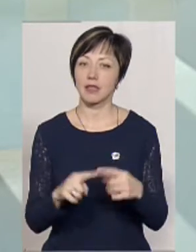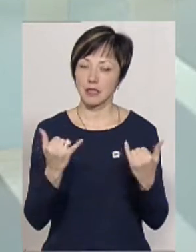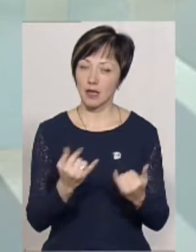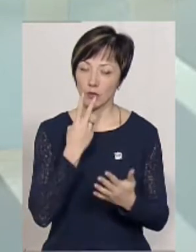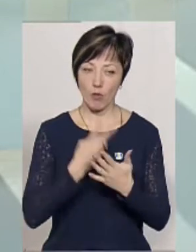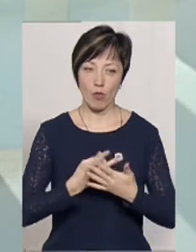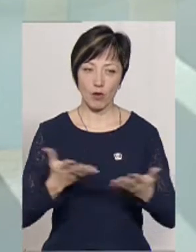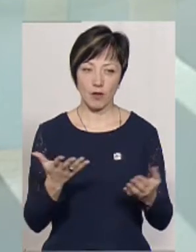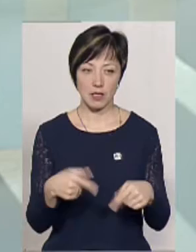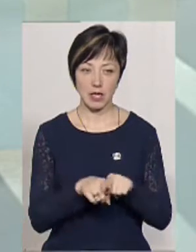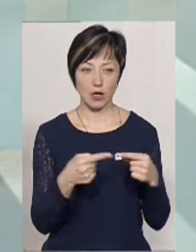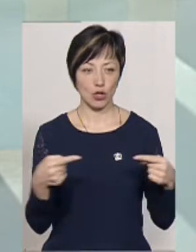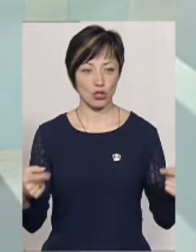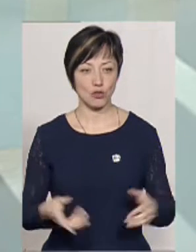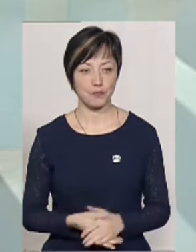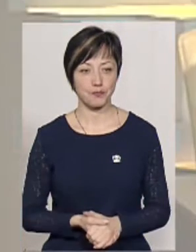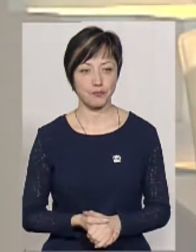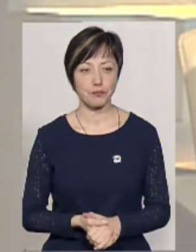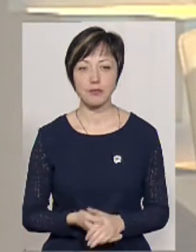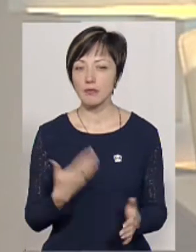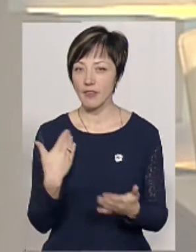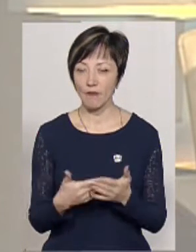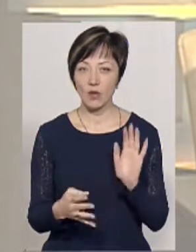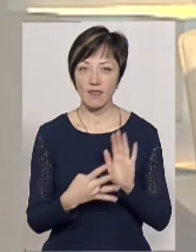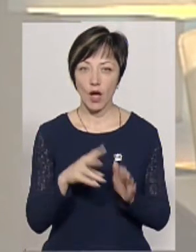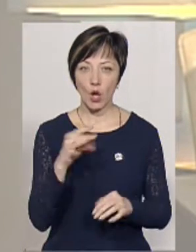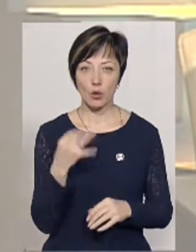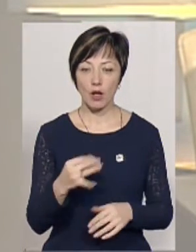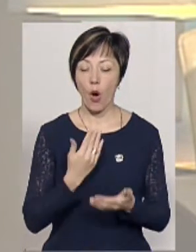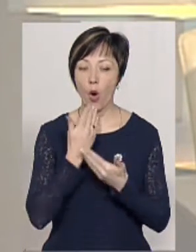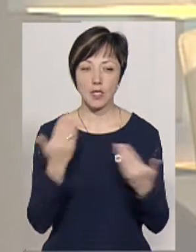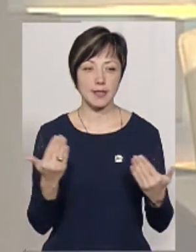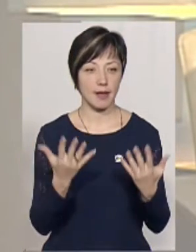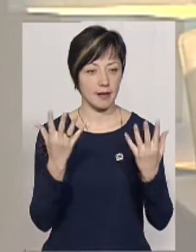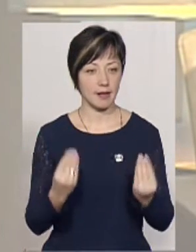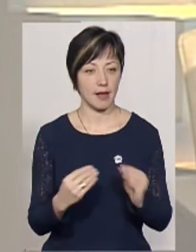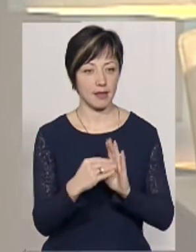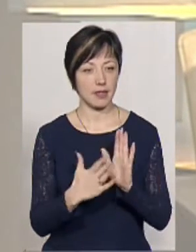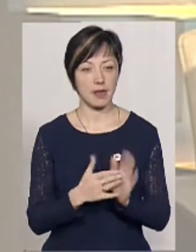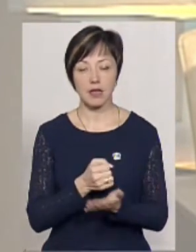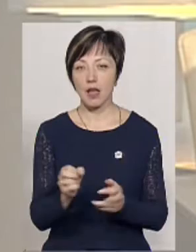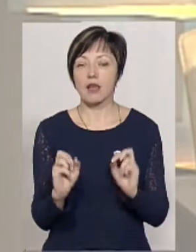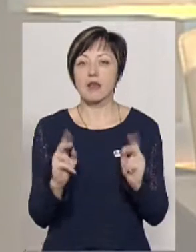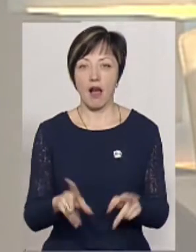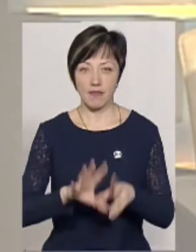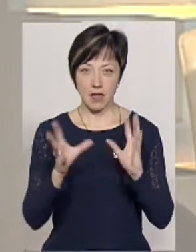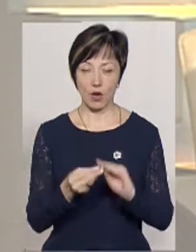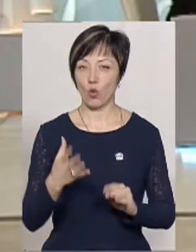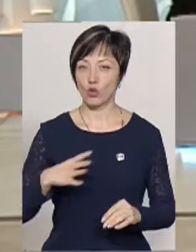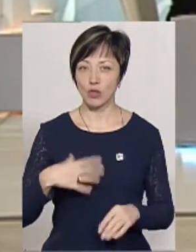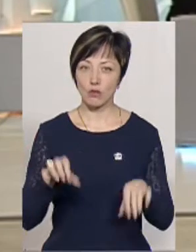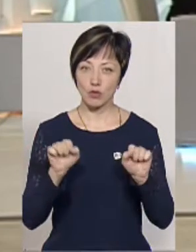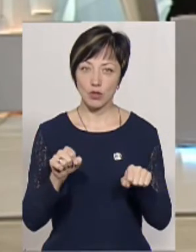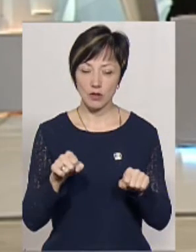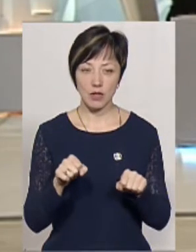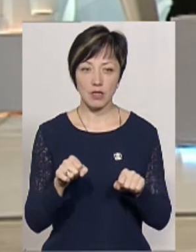починають проявлятись такі речі. І от 9 лютого, останній день реєстрації кандидатів, так? Як взагалі очікуєте, можливо,